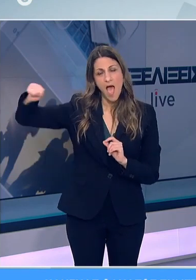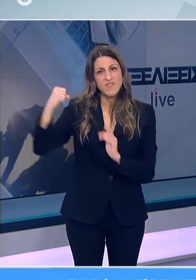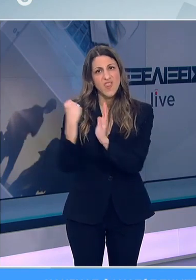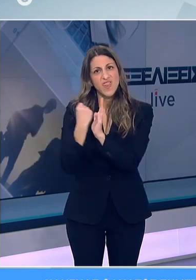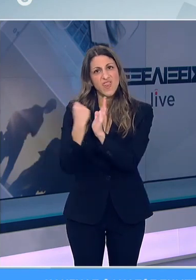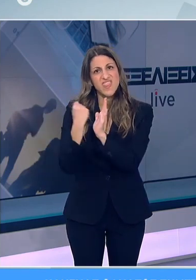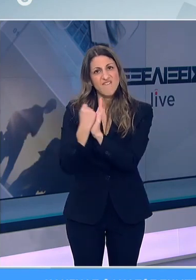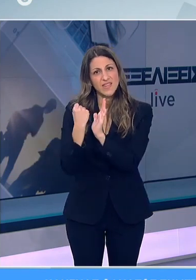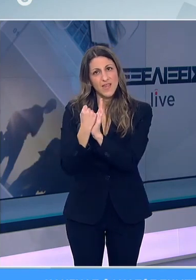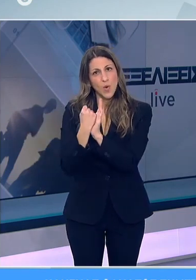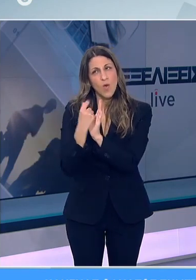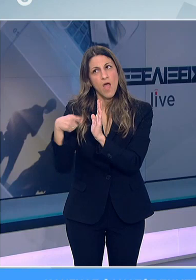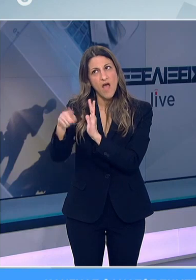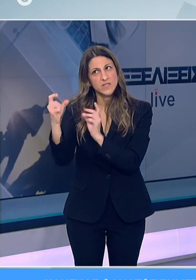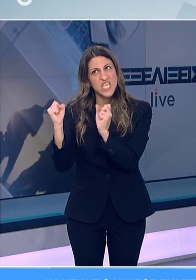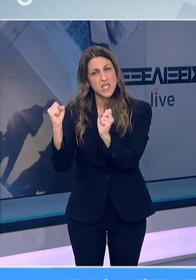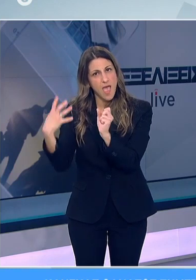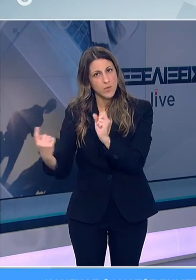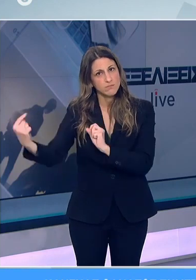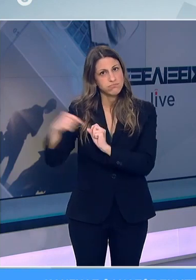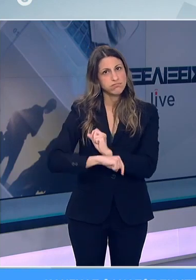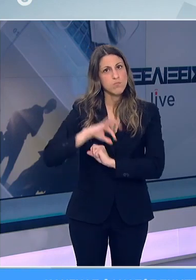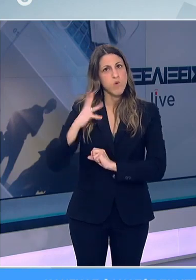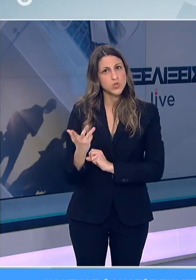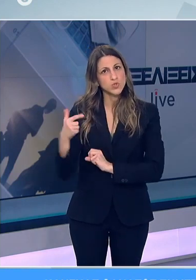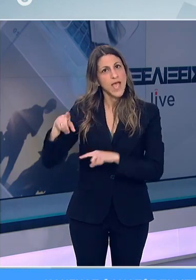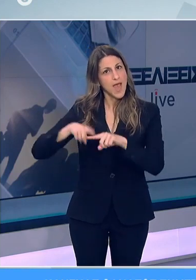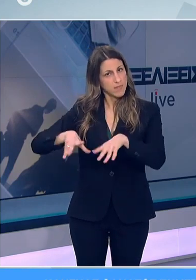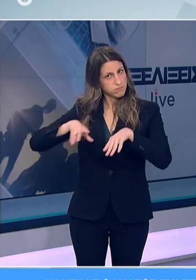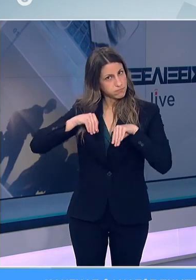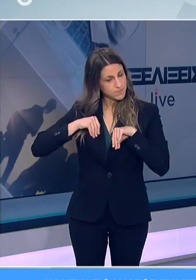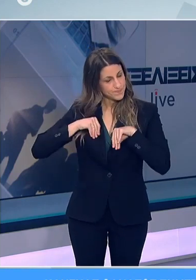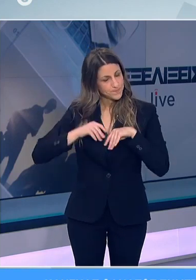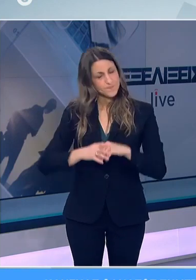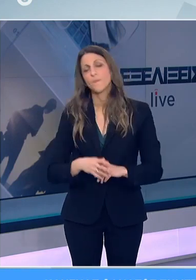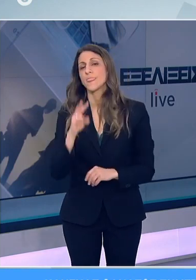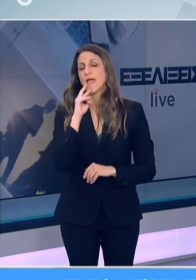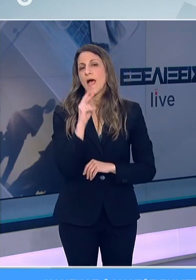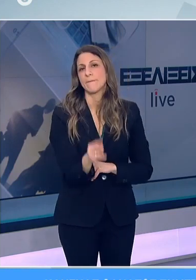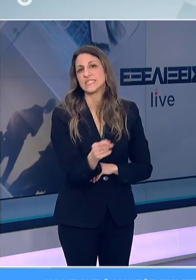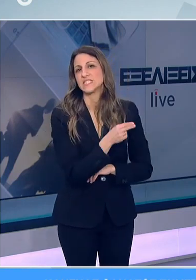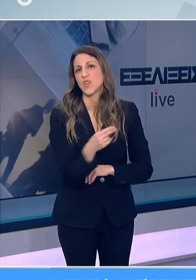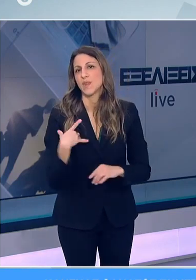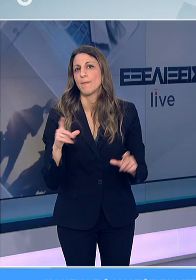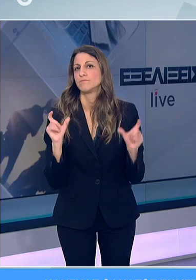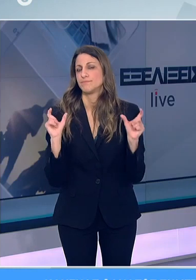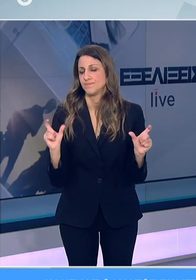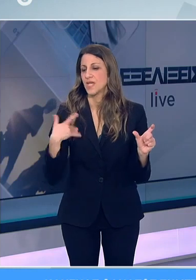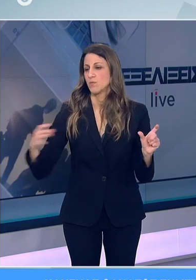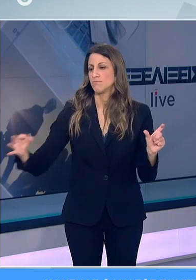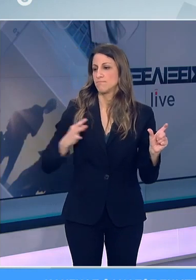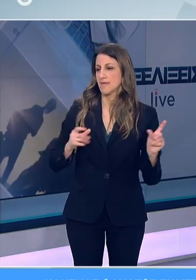Ναι, νομίζω ο δημοσιογράφος θέτει αυτό το θέμα της επιστημονικής αβεβαιότητας για το θέμα των αντισωμάτων και το αν προξενούν ή όχι ανοσία σε κάποιον που τα